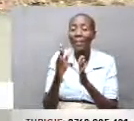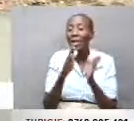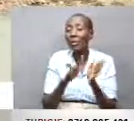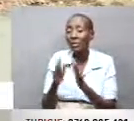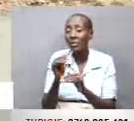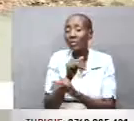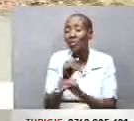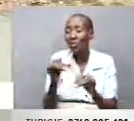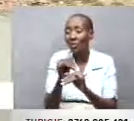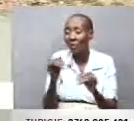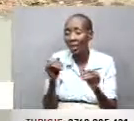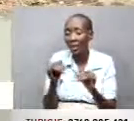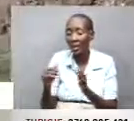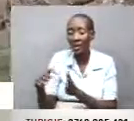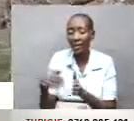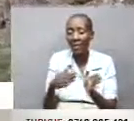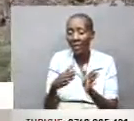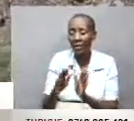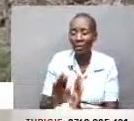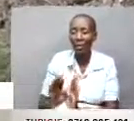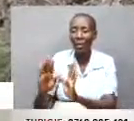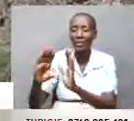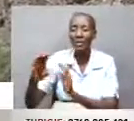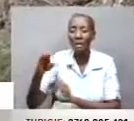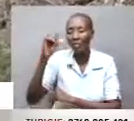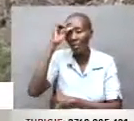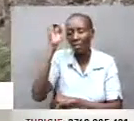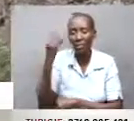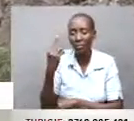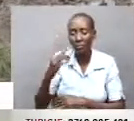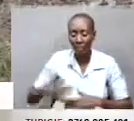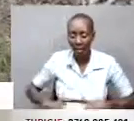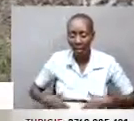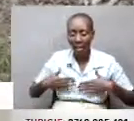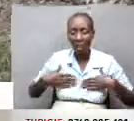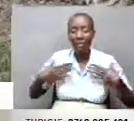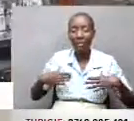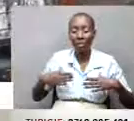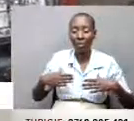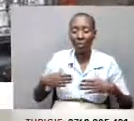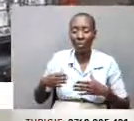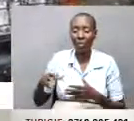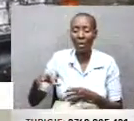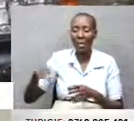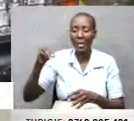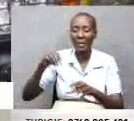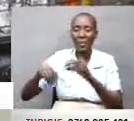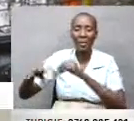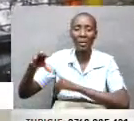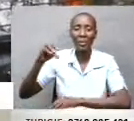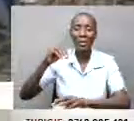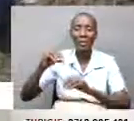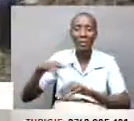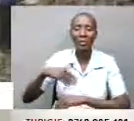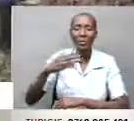tu county government peke yake. Mili ya watu imekuwa ikiokotwa mitoni hapa jijini Nairobi tangu operesheni ya kaunti ya Nairobi